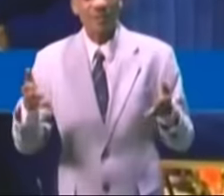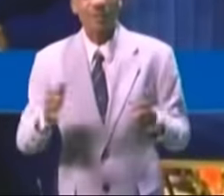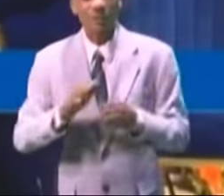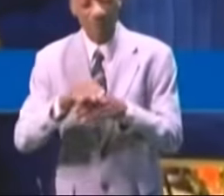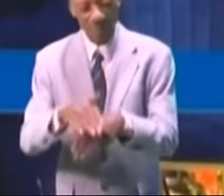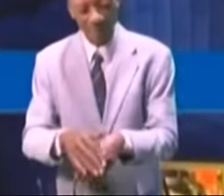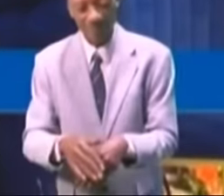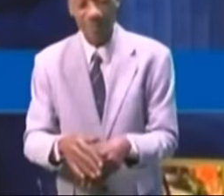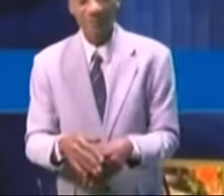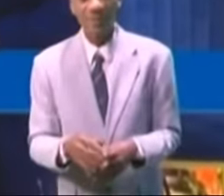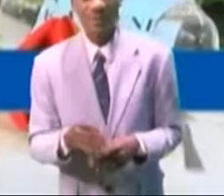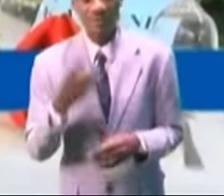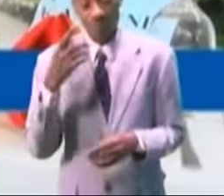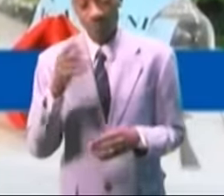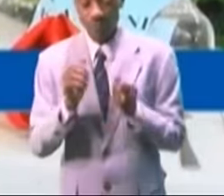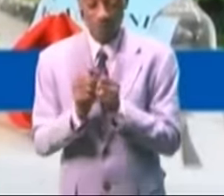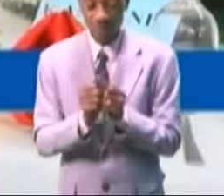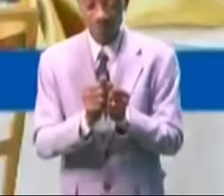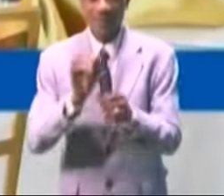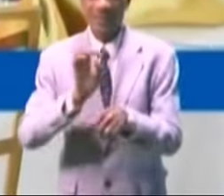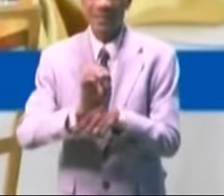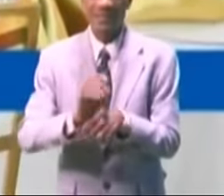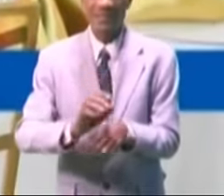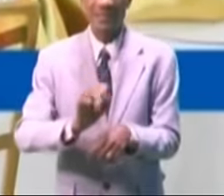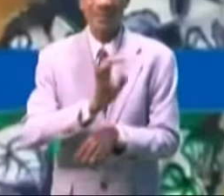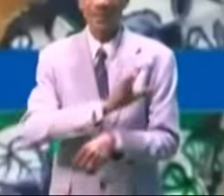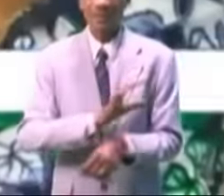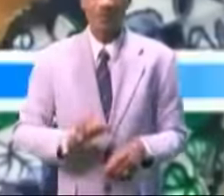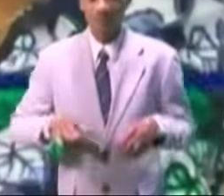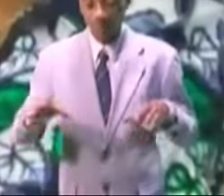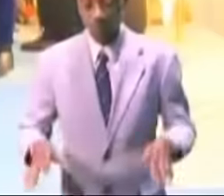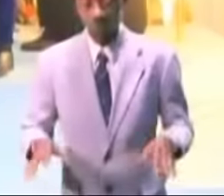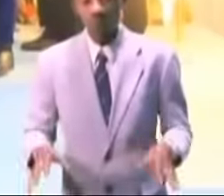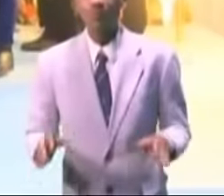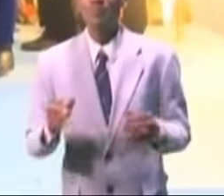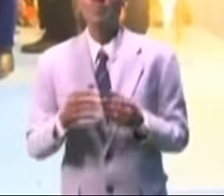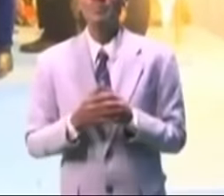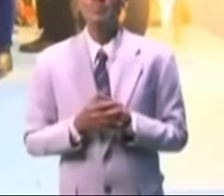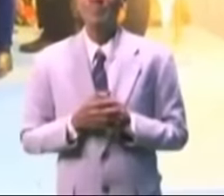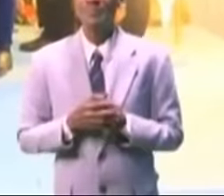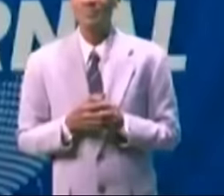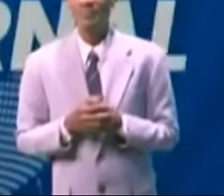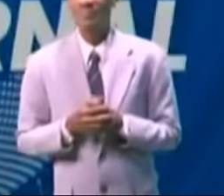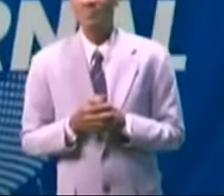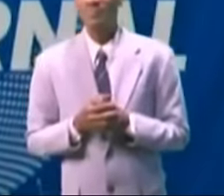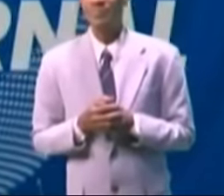leur accompagnement aux initiatives du premier vice-président de l'Église du Christ au Congo.